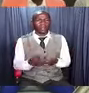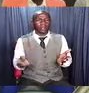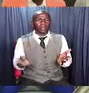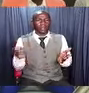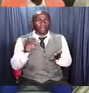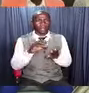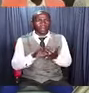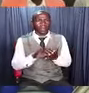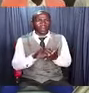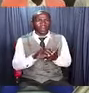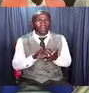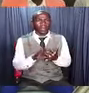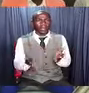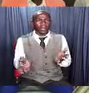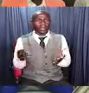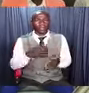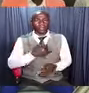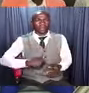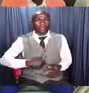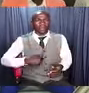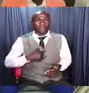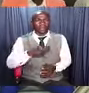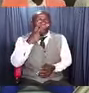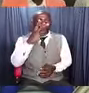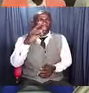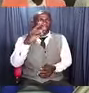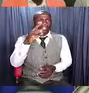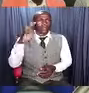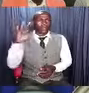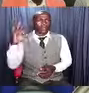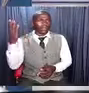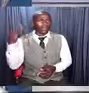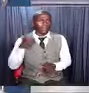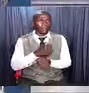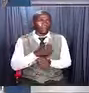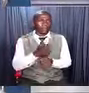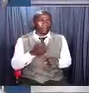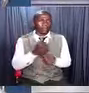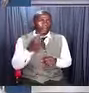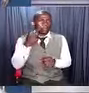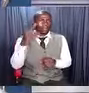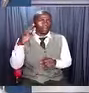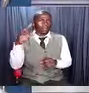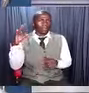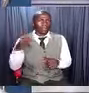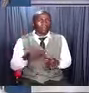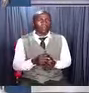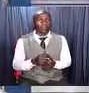Tena akaongeza tena kule Malindi 2003. And then he also preached in Malindi. Amen. Amen.